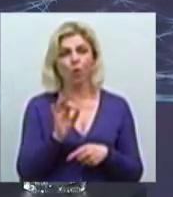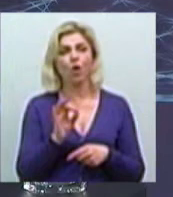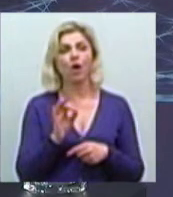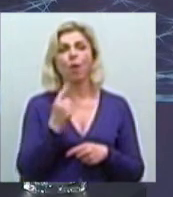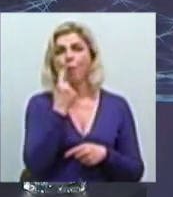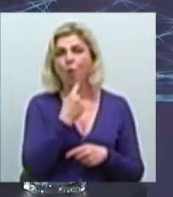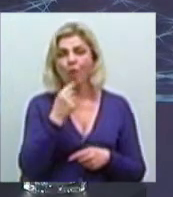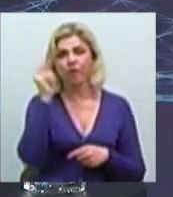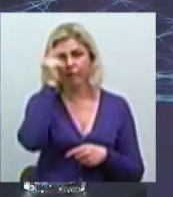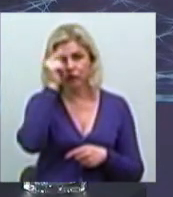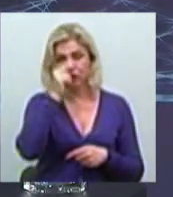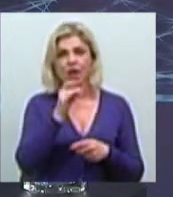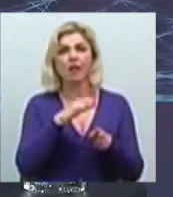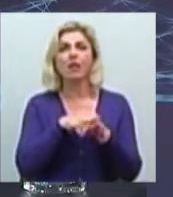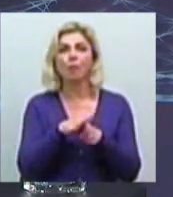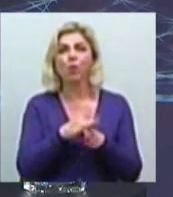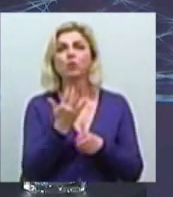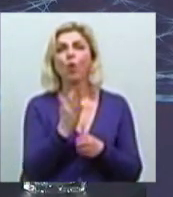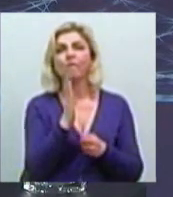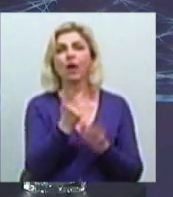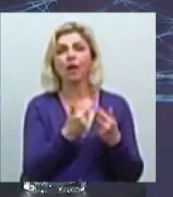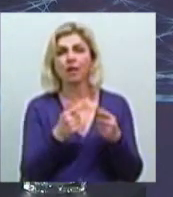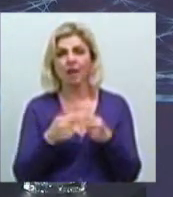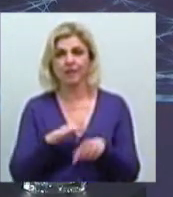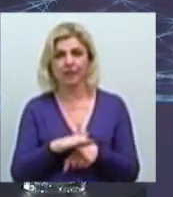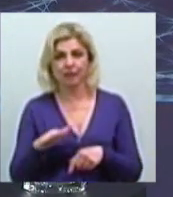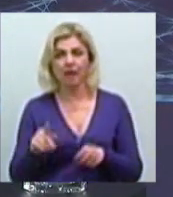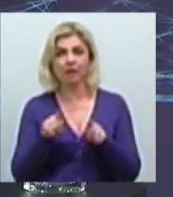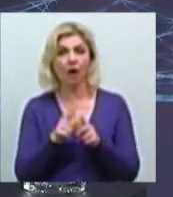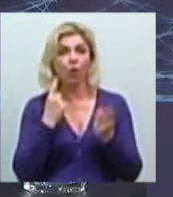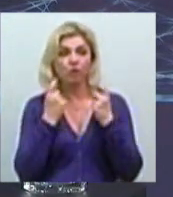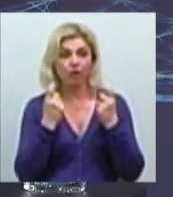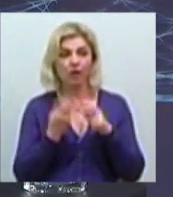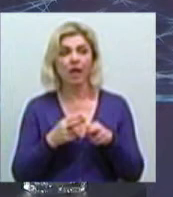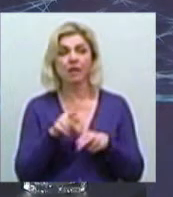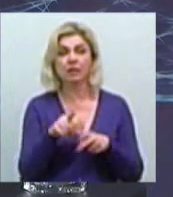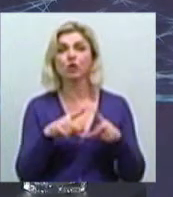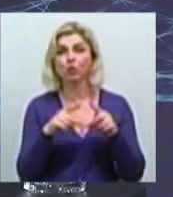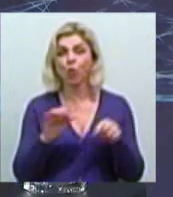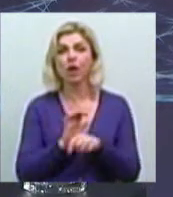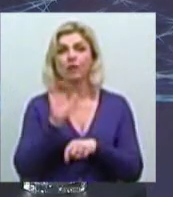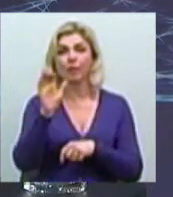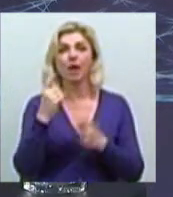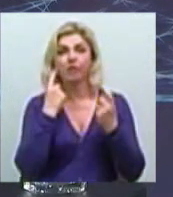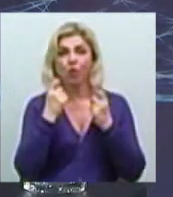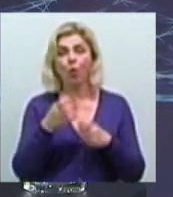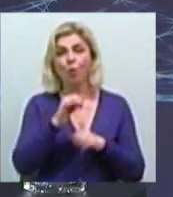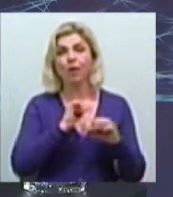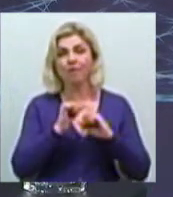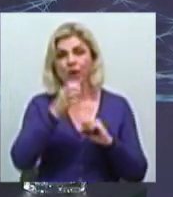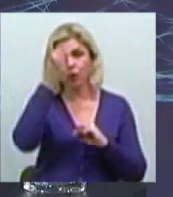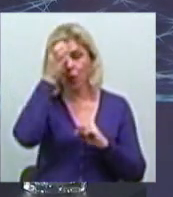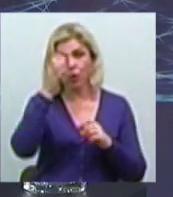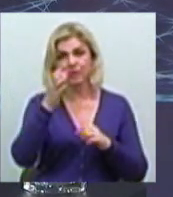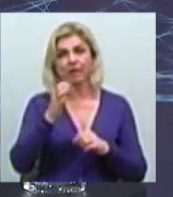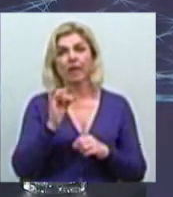вивчання, наповнювання класів. Це відкрита інформація. Цю інформацію школа надає в управління освіти, а управління освіти, відповідно,